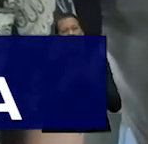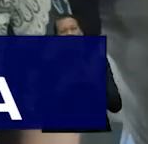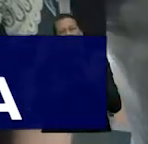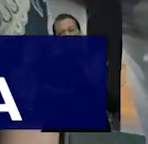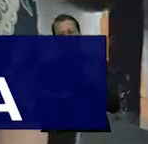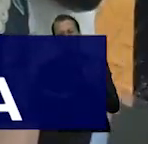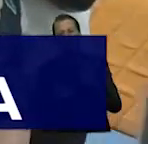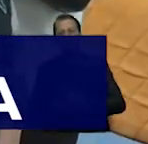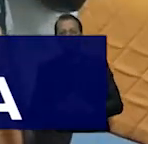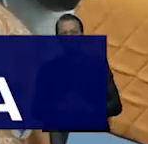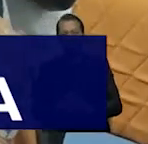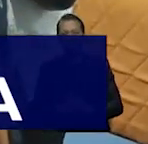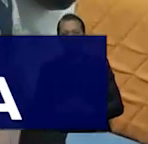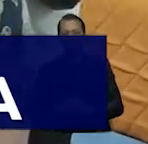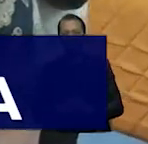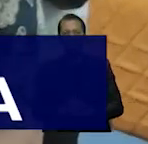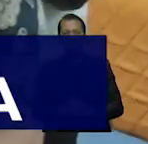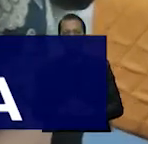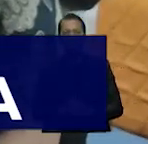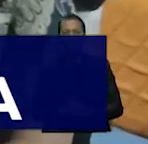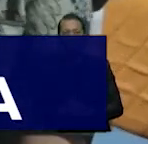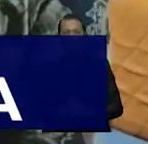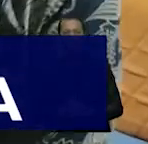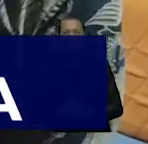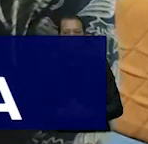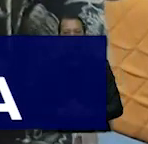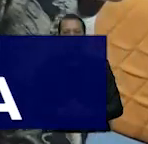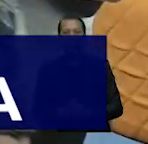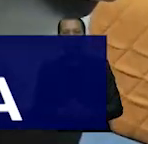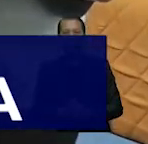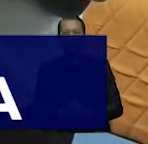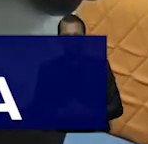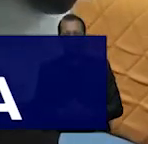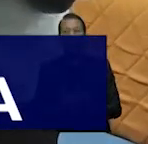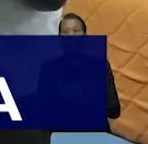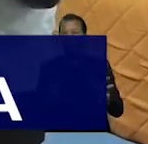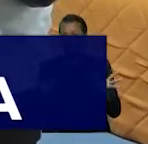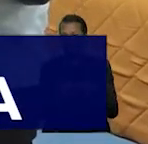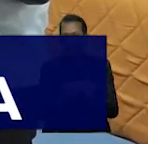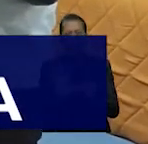Depok ya mungkin yang tidak setuju seluruh warga Depok kali ya